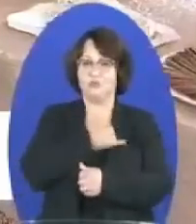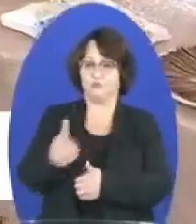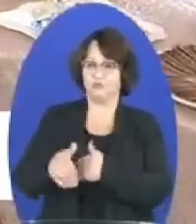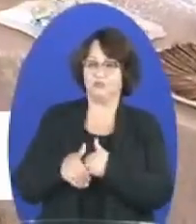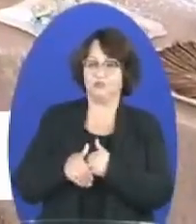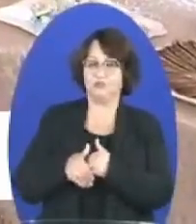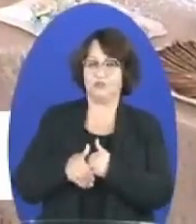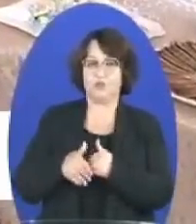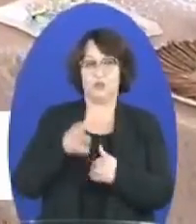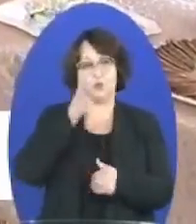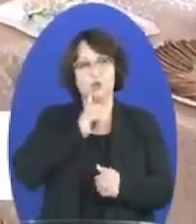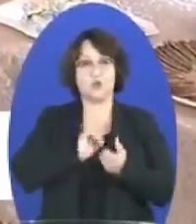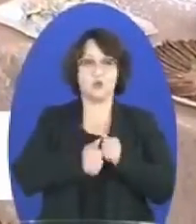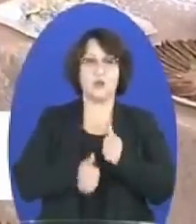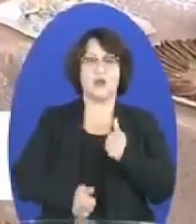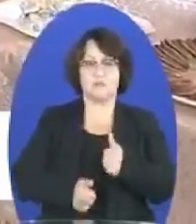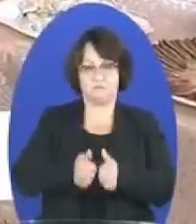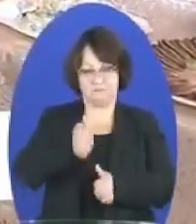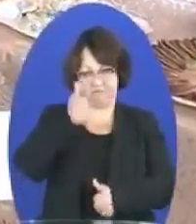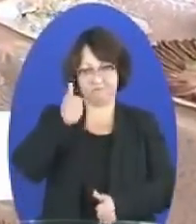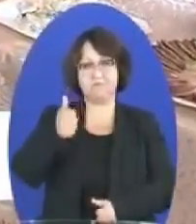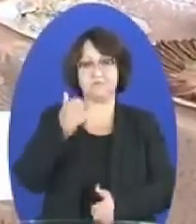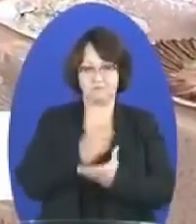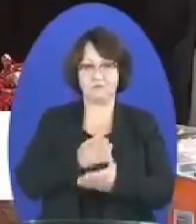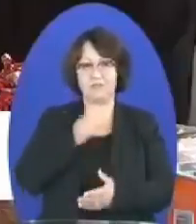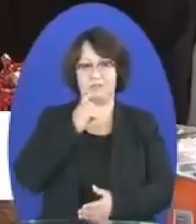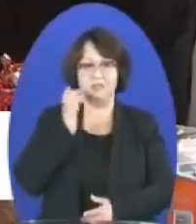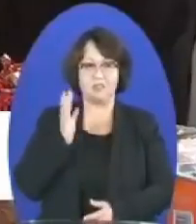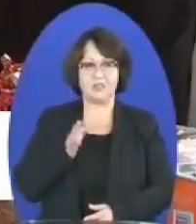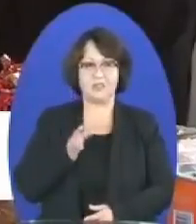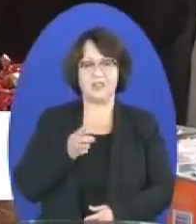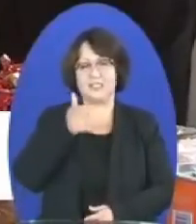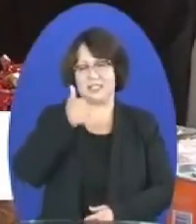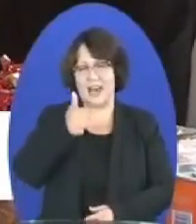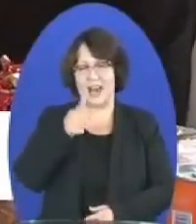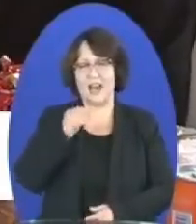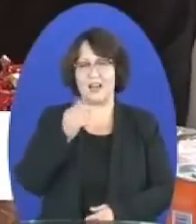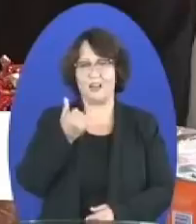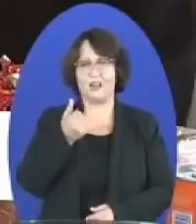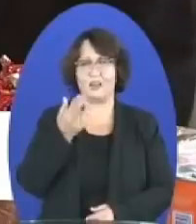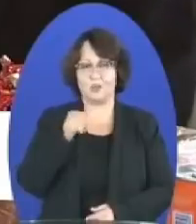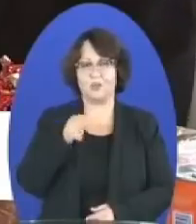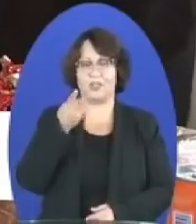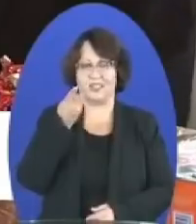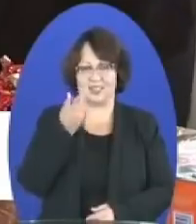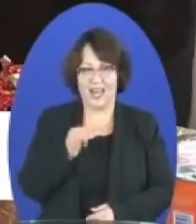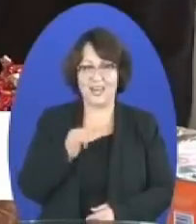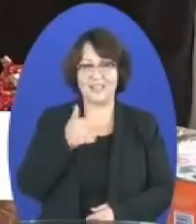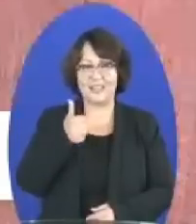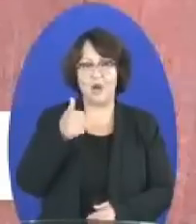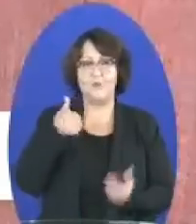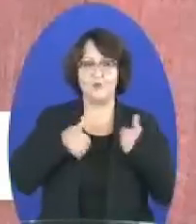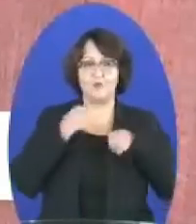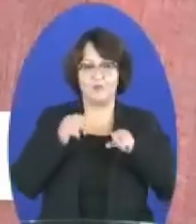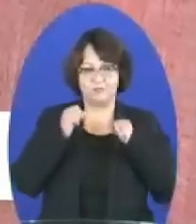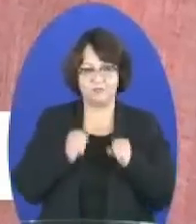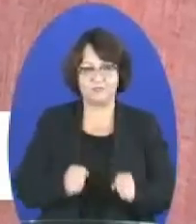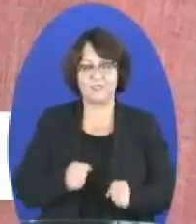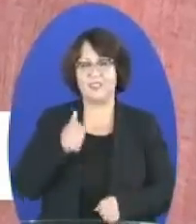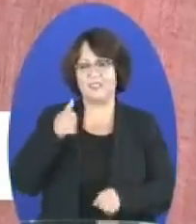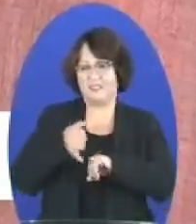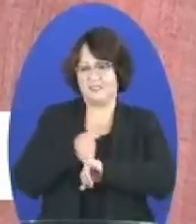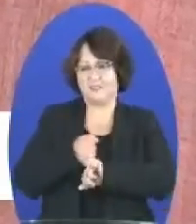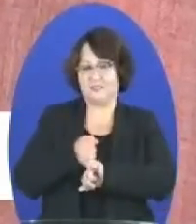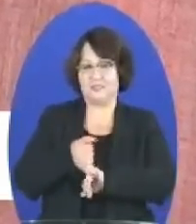дуртай спортоор амжилт үзүүлээд явж байна гэж хэлж байлаа. Тэрээр чудагтай сайн бөх болно гэж зүтгэж явна. Сайн хантай